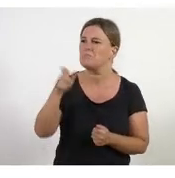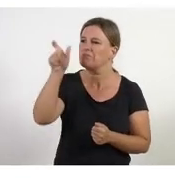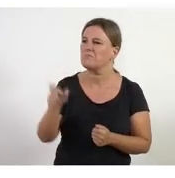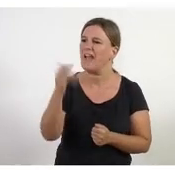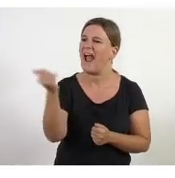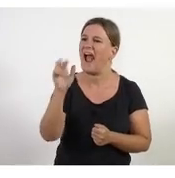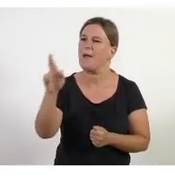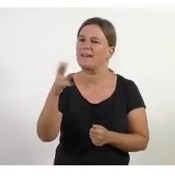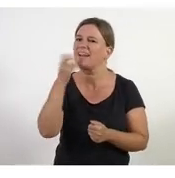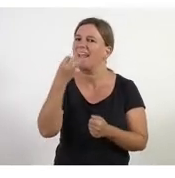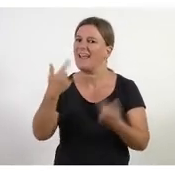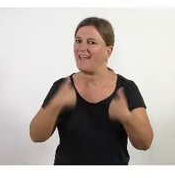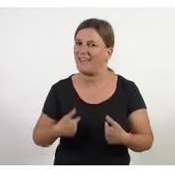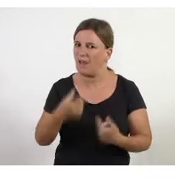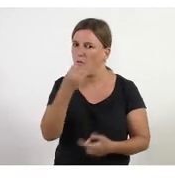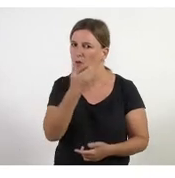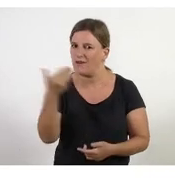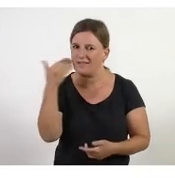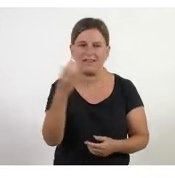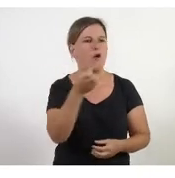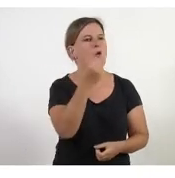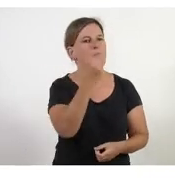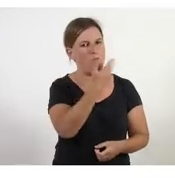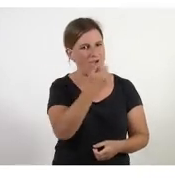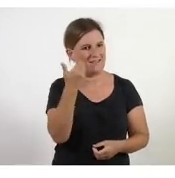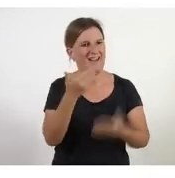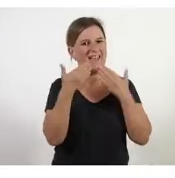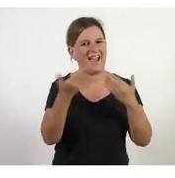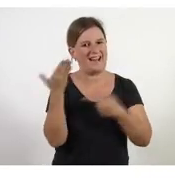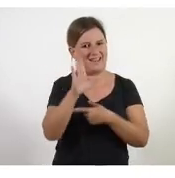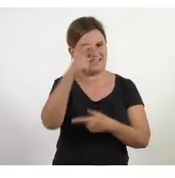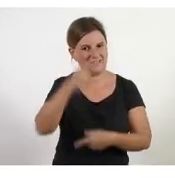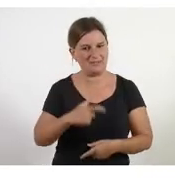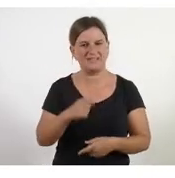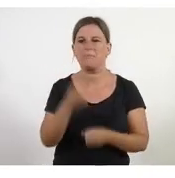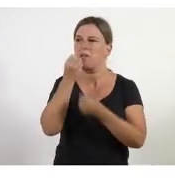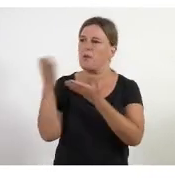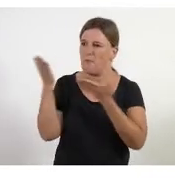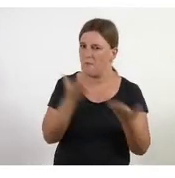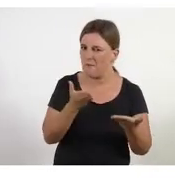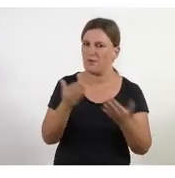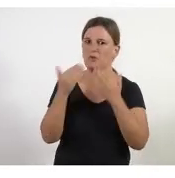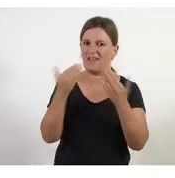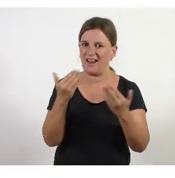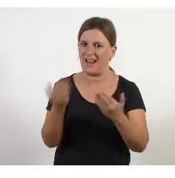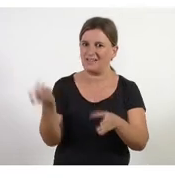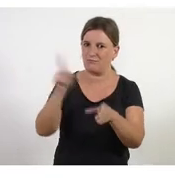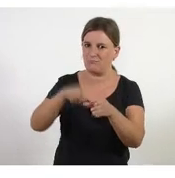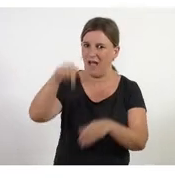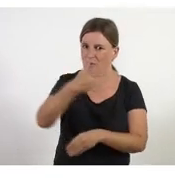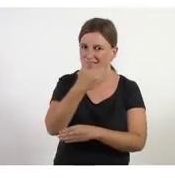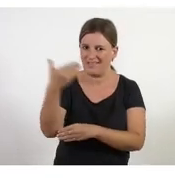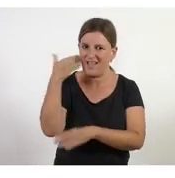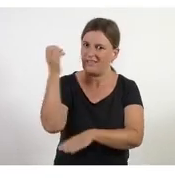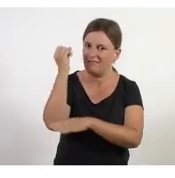tarda. Bona tarda, Enric. Moltes gràcies per la presentació. Benvingut. Moltes gràcies per estar amb nosaltres aquesta tarda